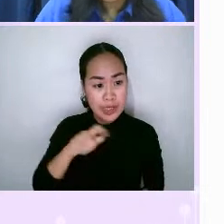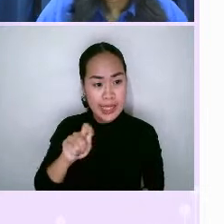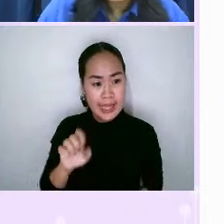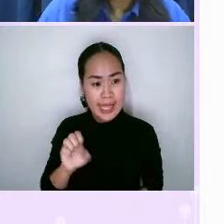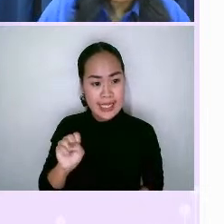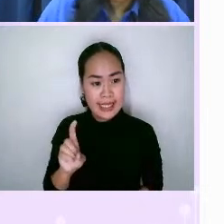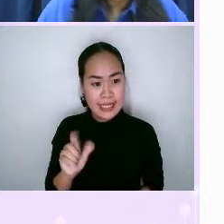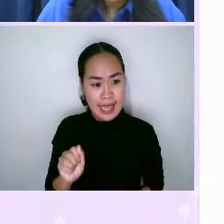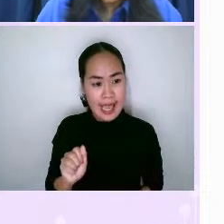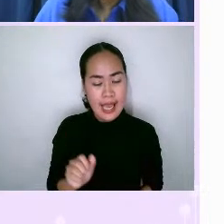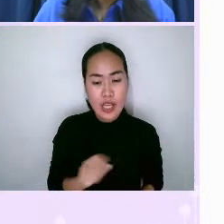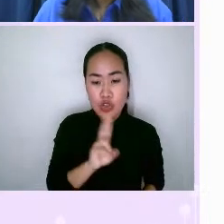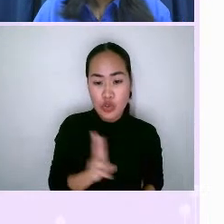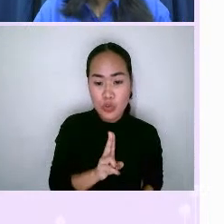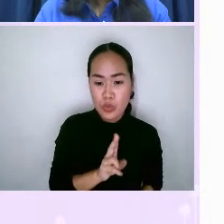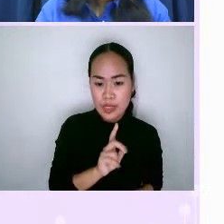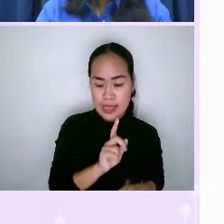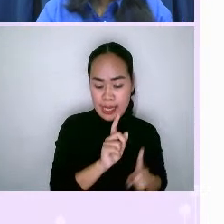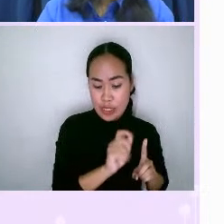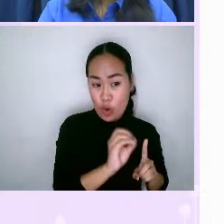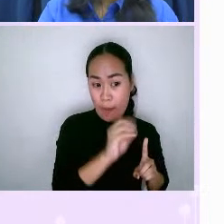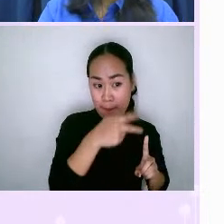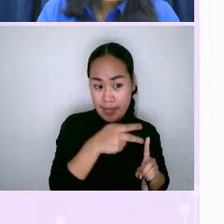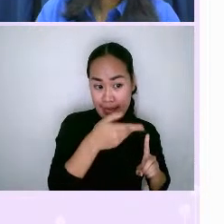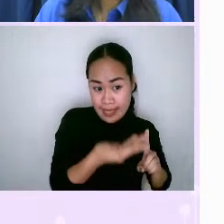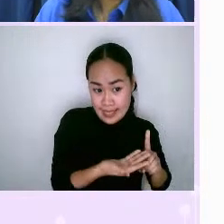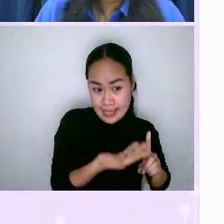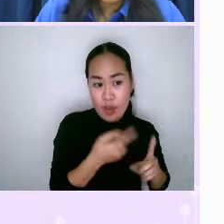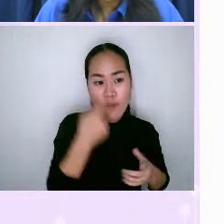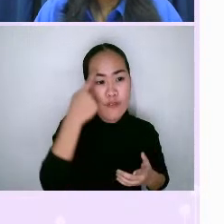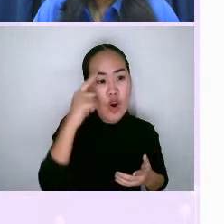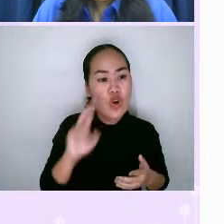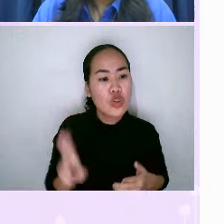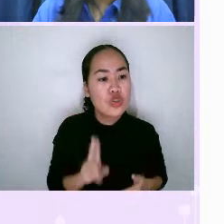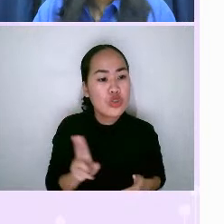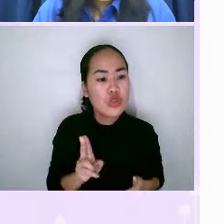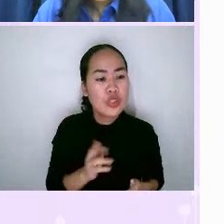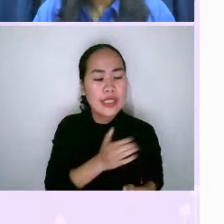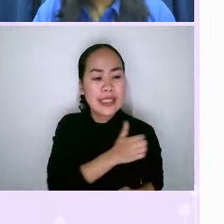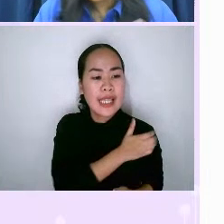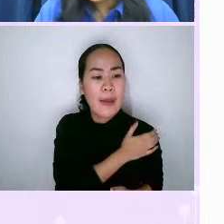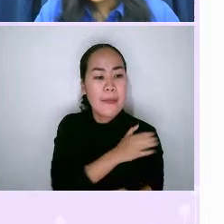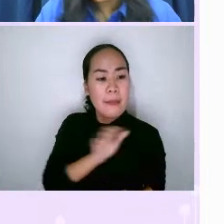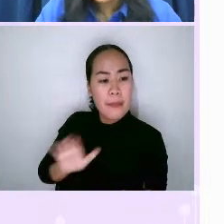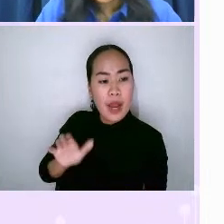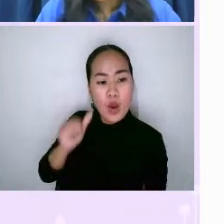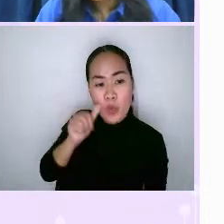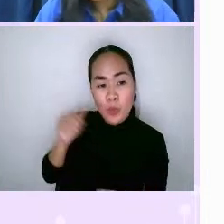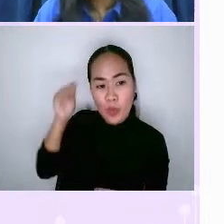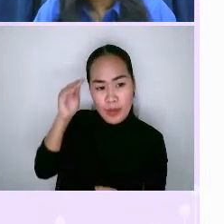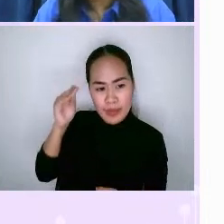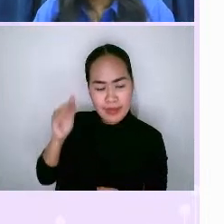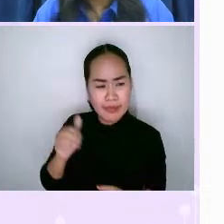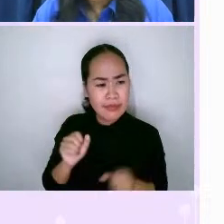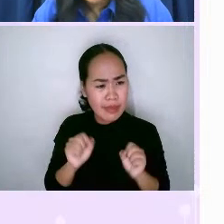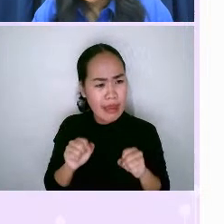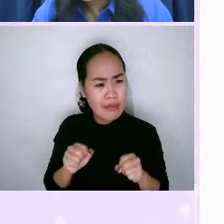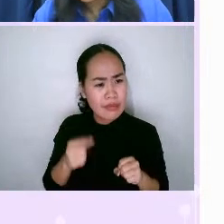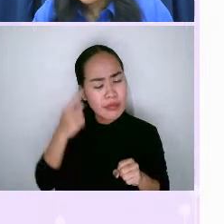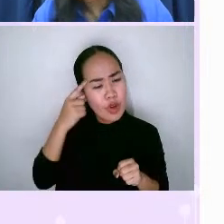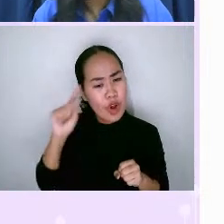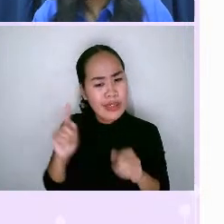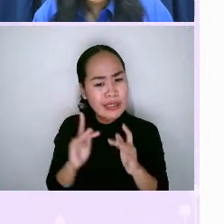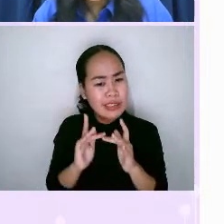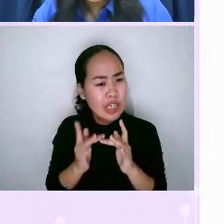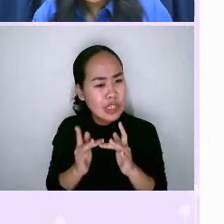through the TOP po, we want to use technology to empower women and everyone. We want to use technology to bridge gaps